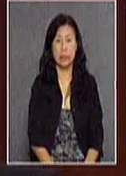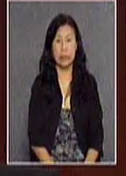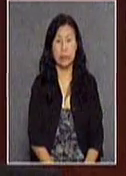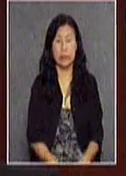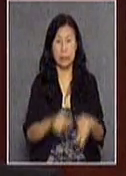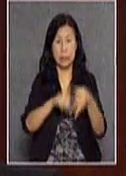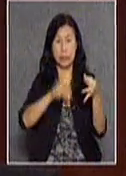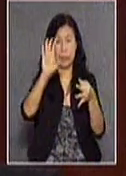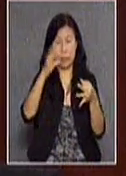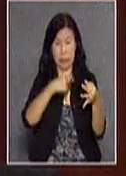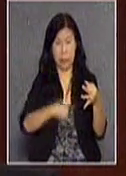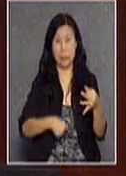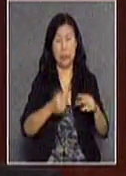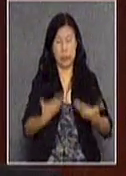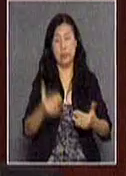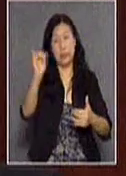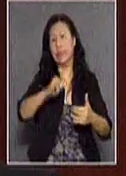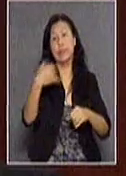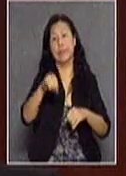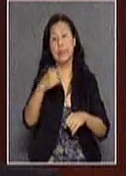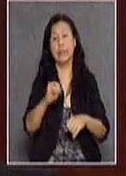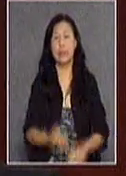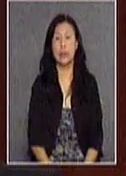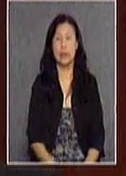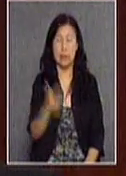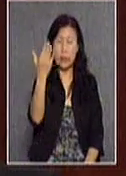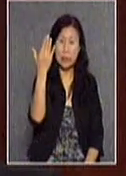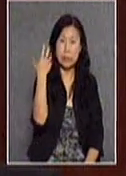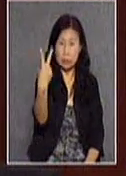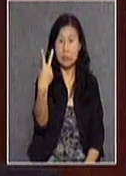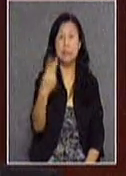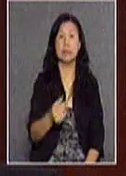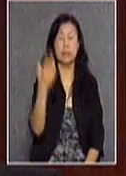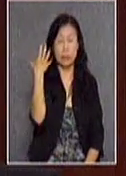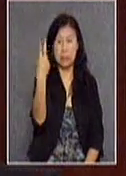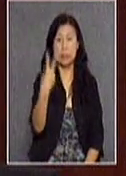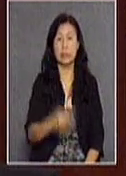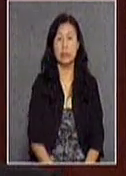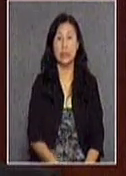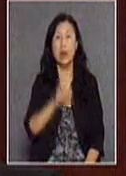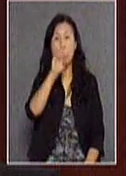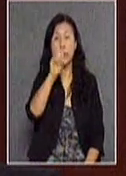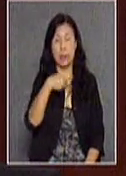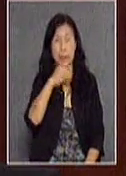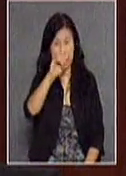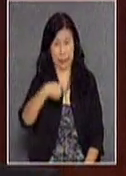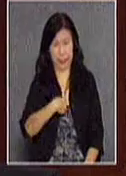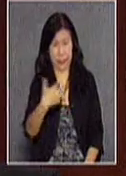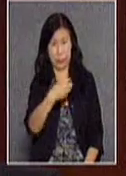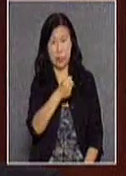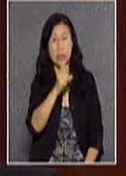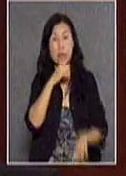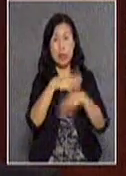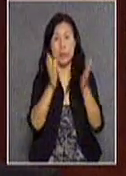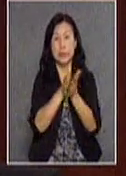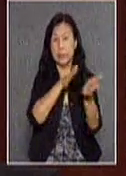呢，他今天不能夠出席，他就前日就已經是徵求了我同意，他撤回了所